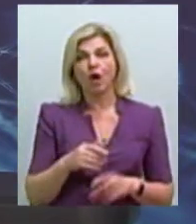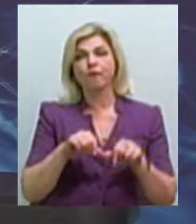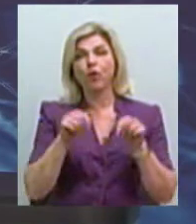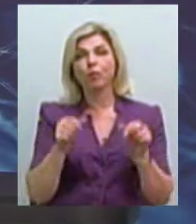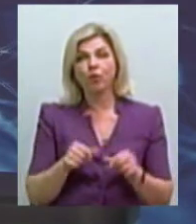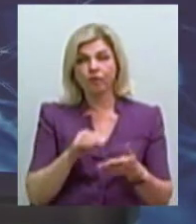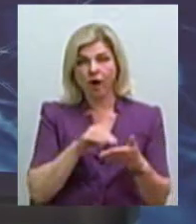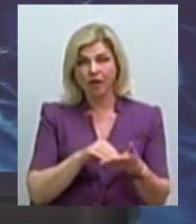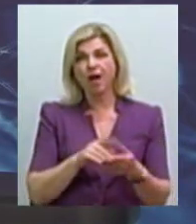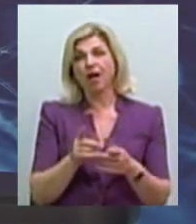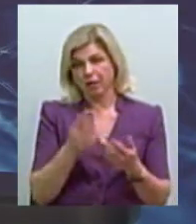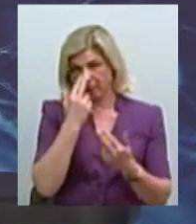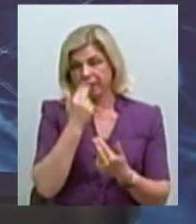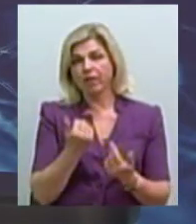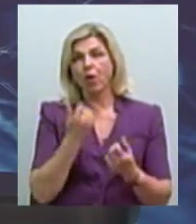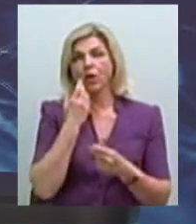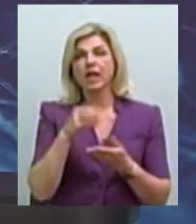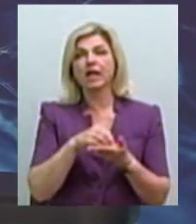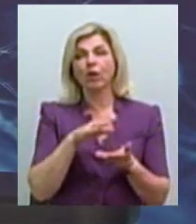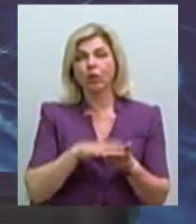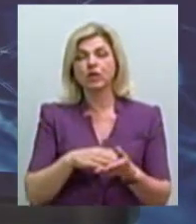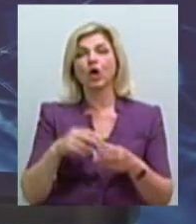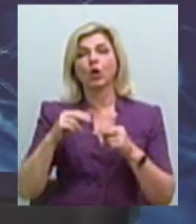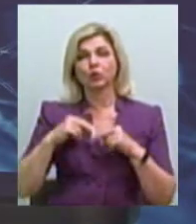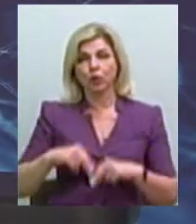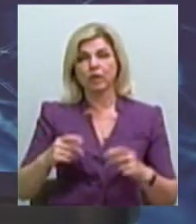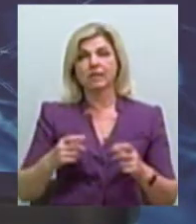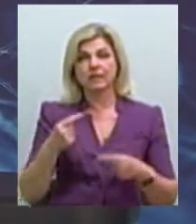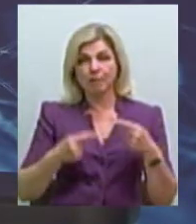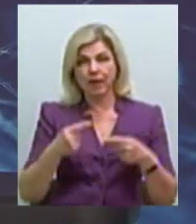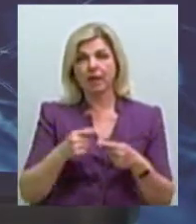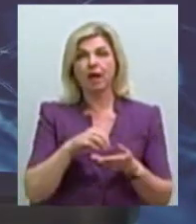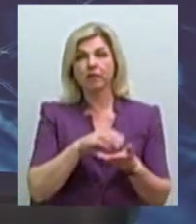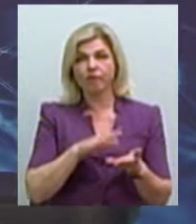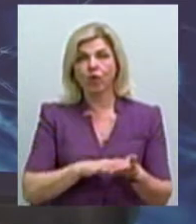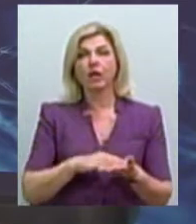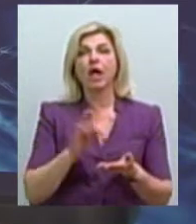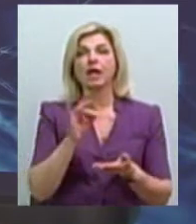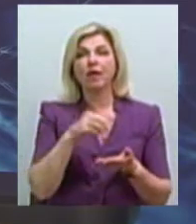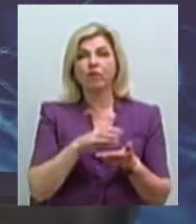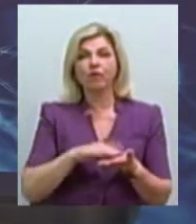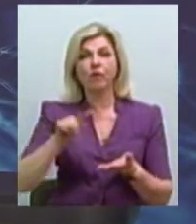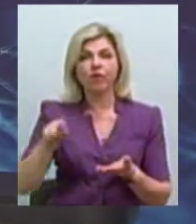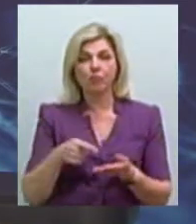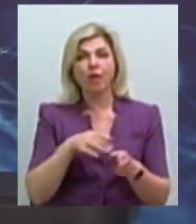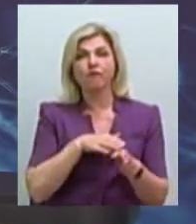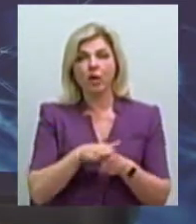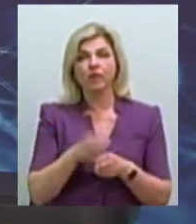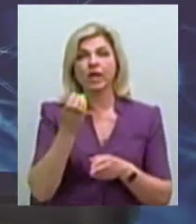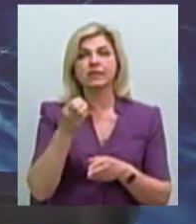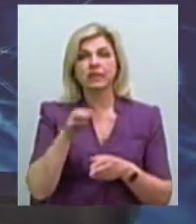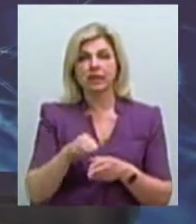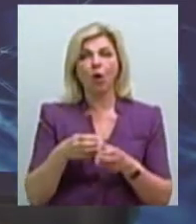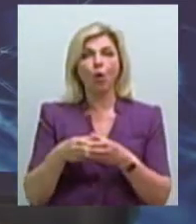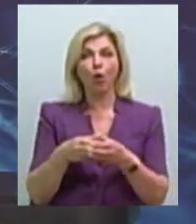формулювання, воно стандартне. Ми, коли реєструємо колективний трудовий спір, ми пишемо, що зареєструвати вимогу дотримання статті такої-то колективного